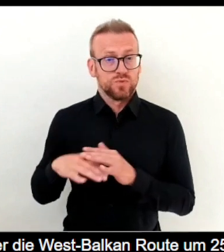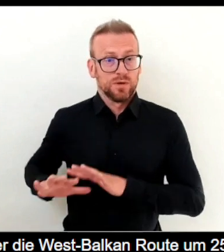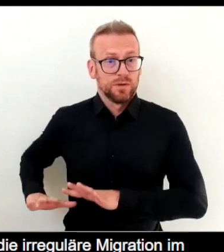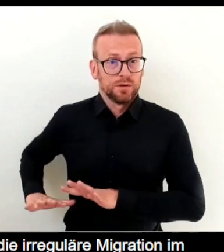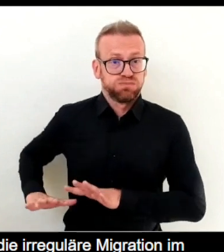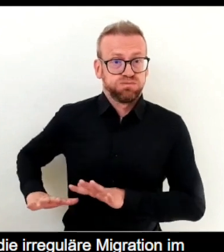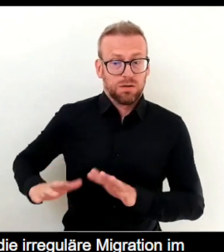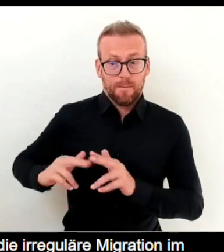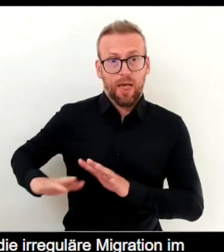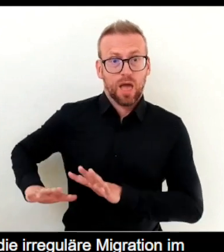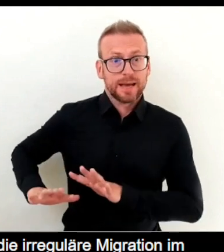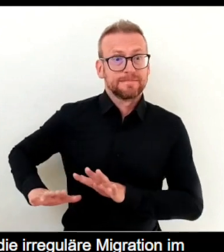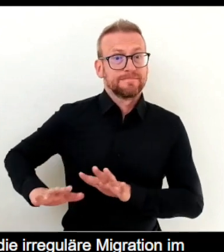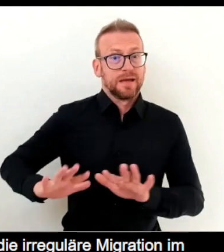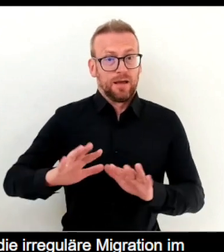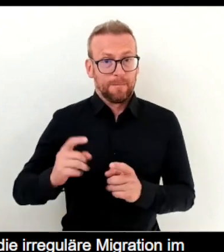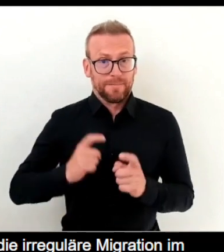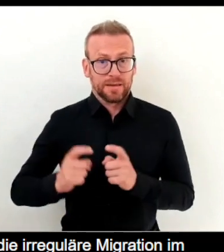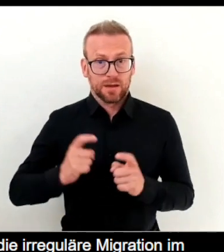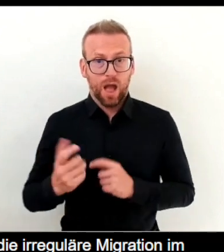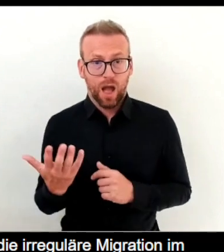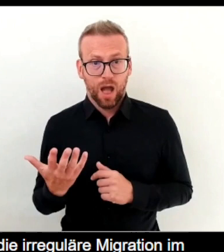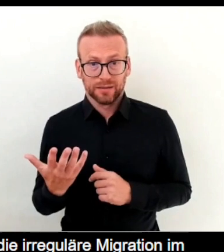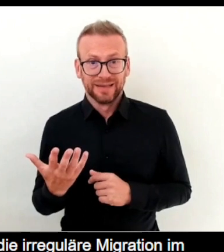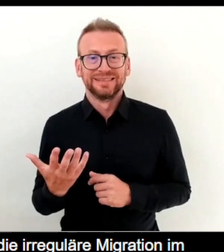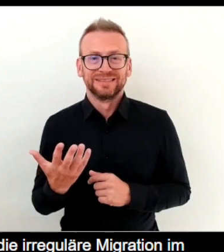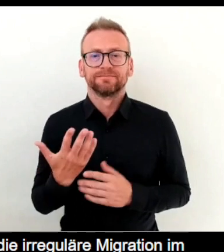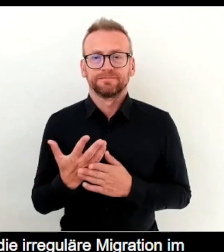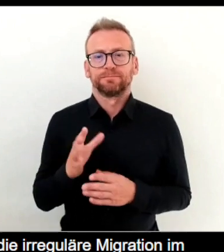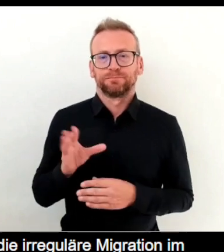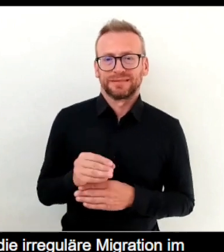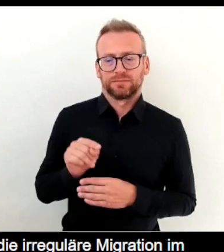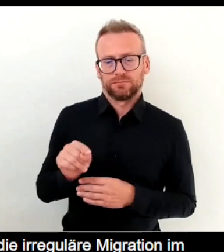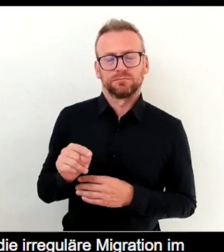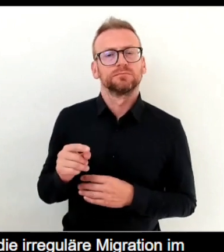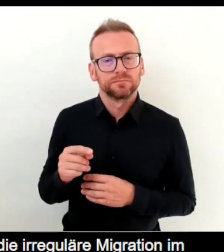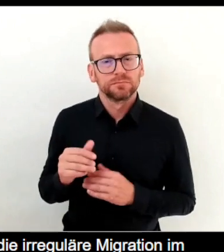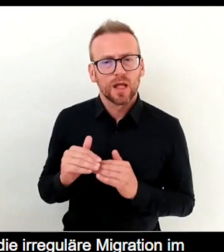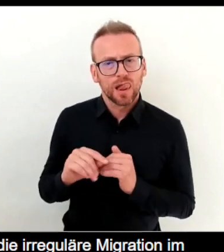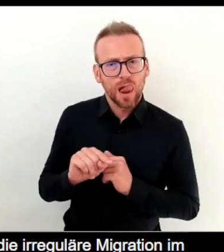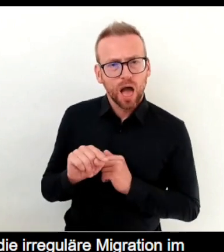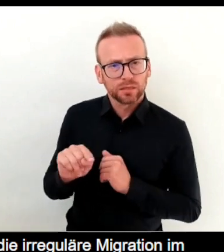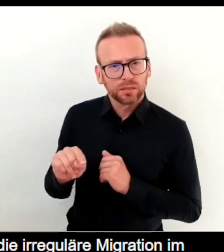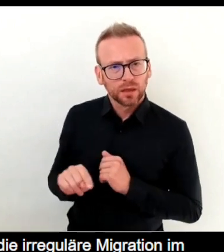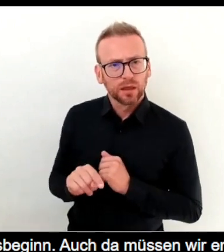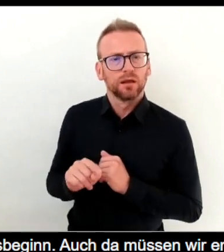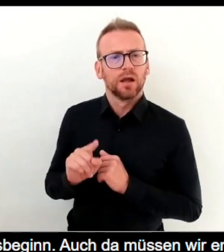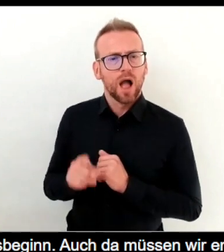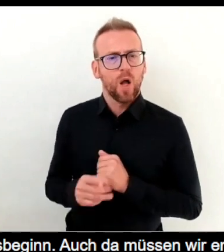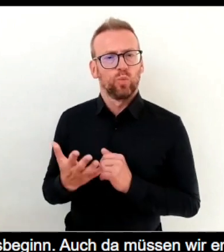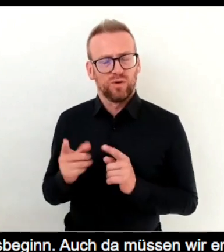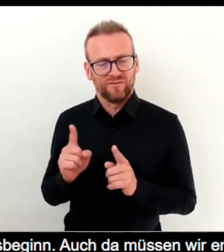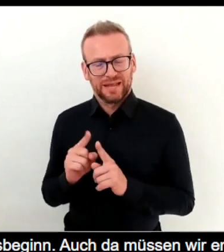In unserer Diskussion hat natürlich auch die Ukraine eine zentrale Rolle gespielt, ihr großer Mut,